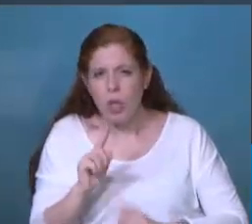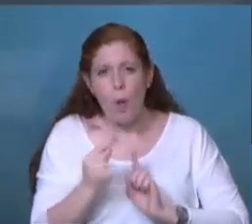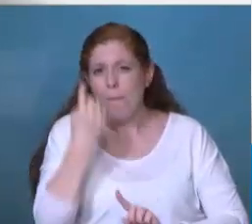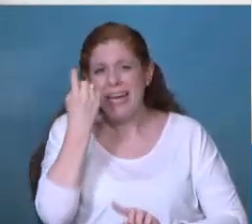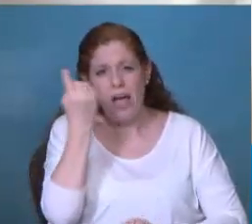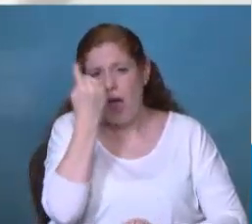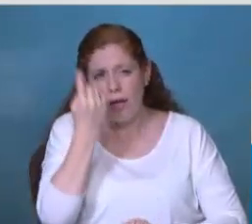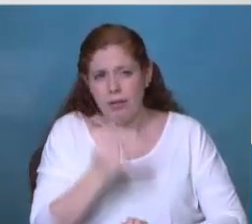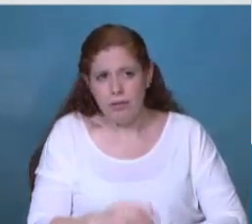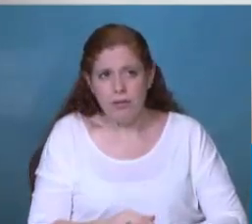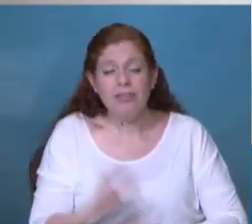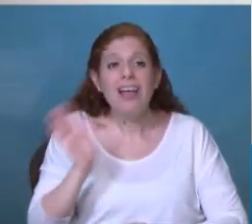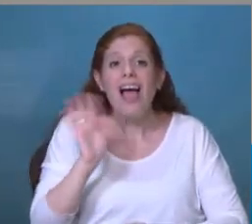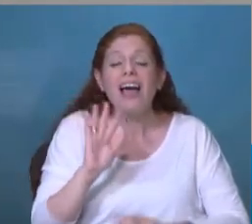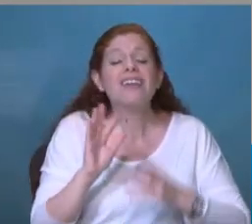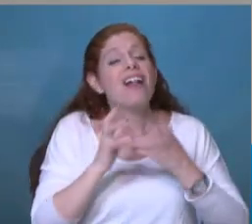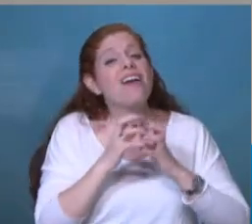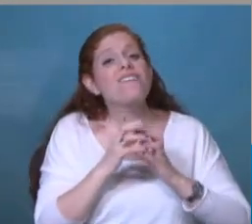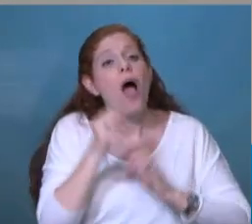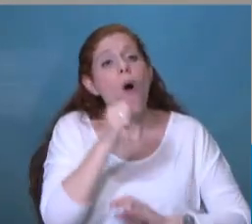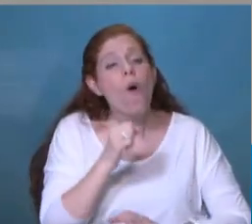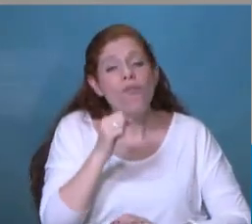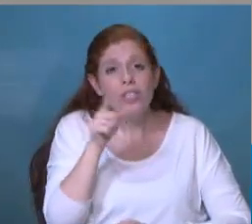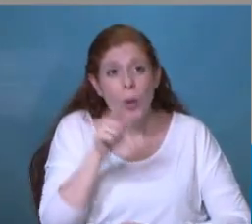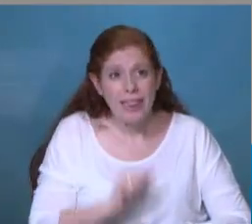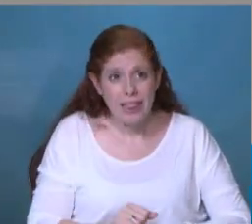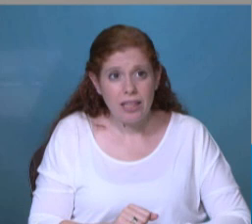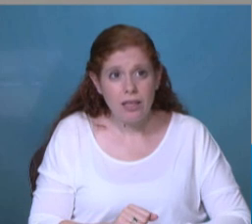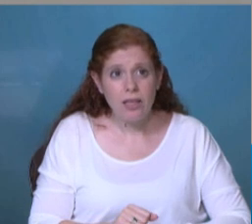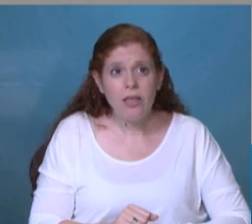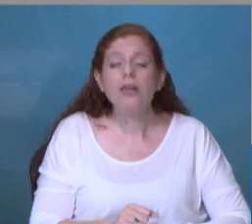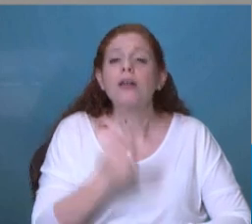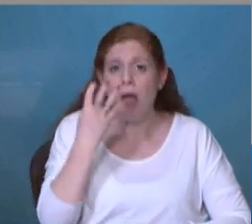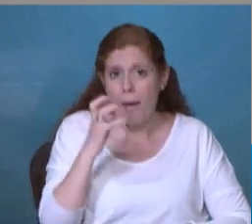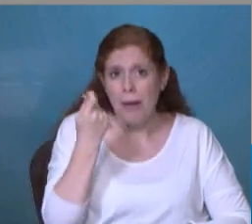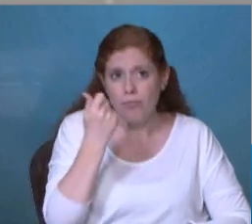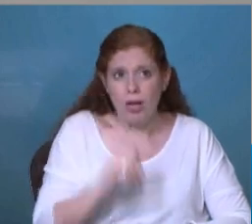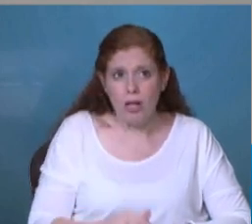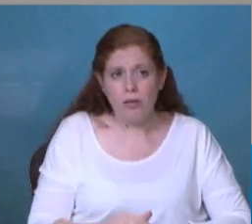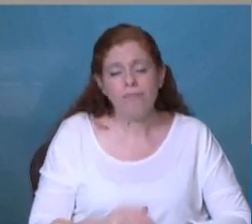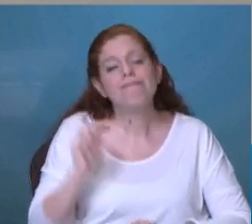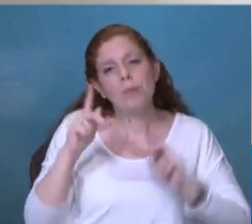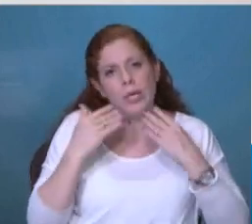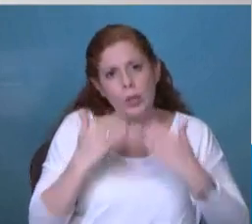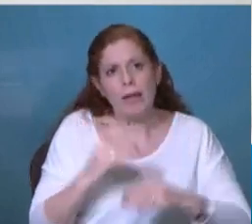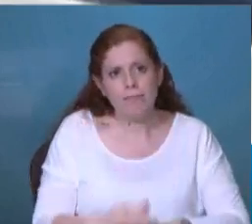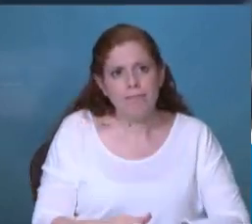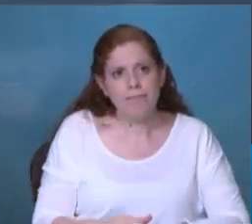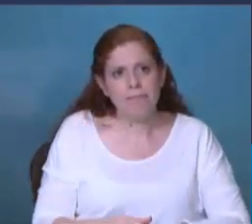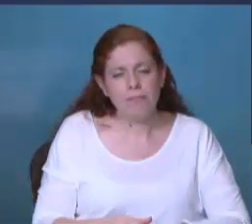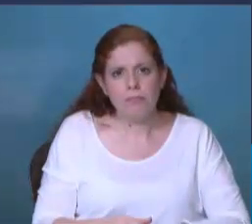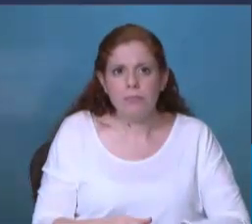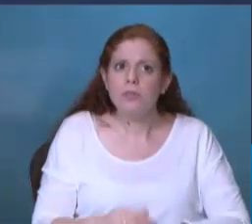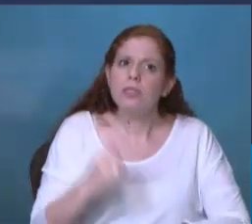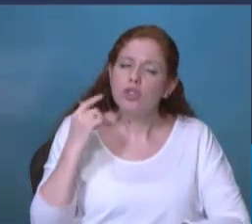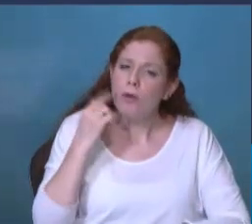יחיד. Hi, I'm to the Eurovision Village? Okay, it's 40 שקלים. Okay, thank you. נשמע